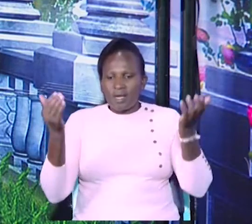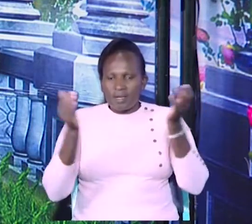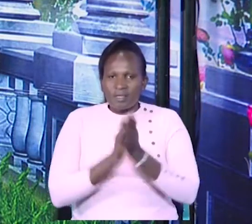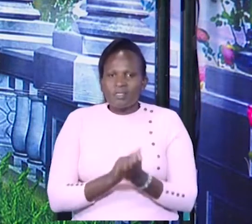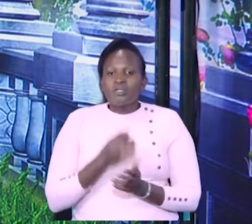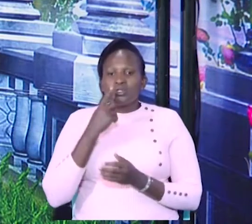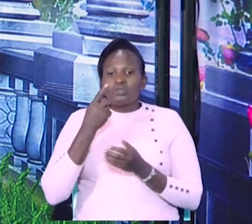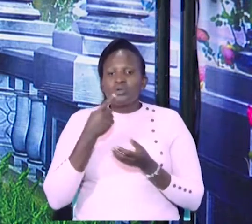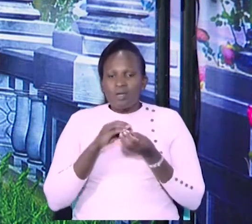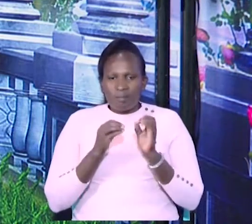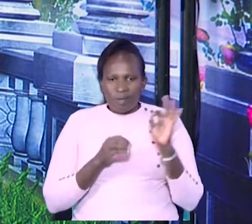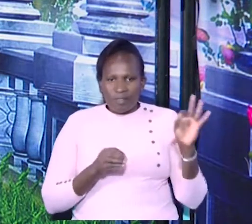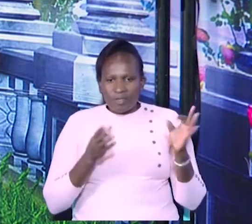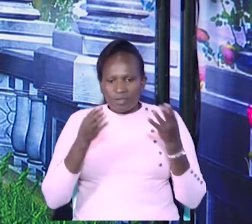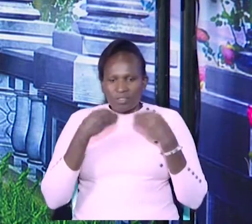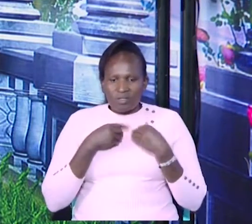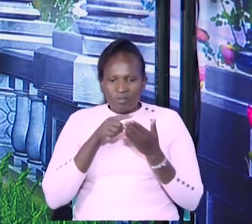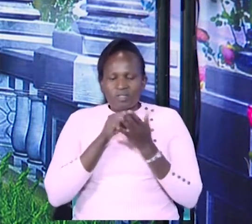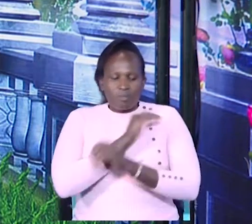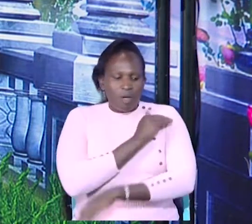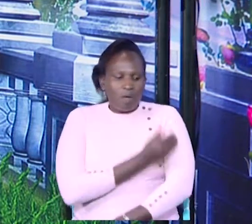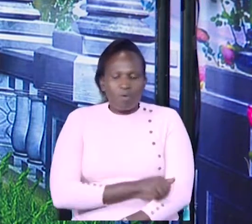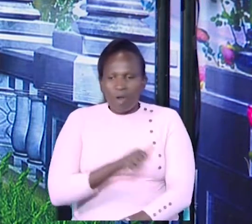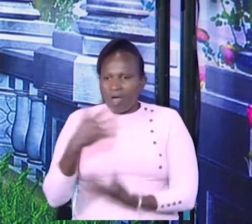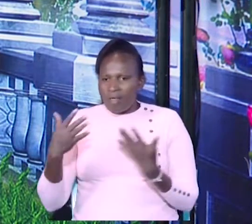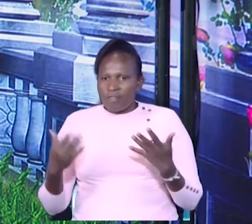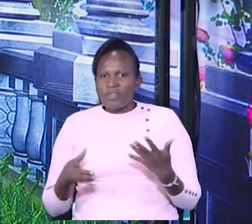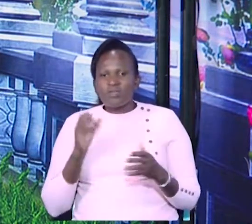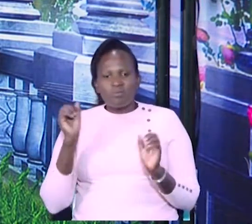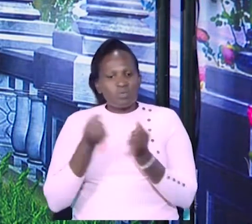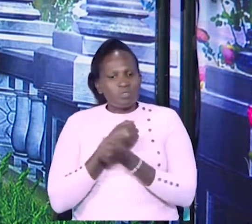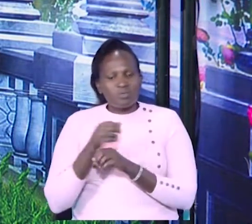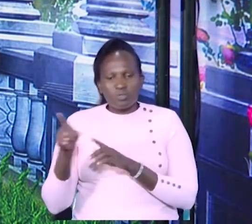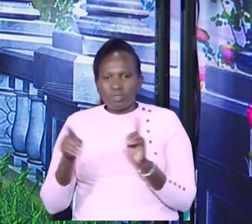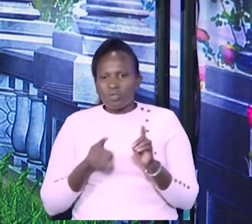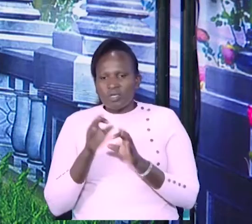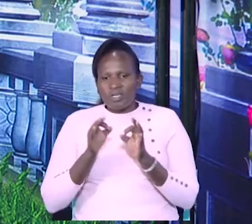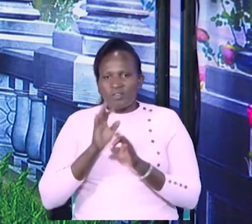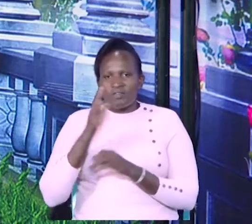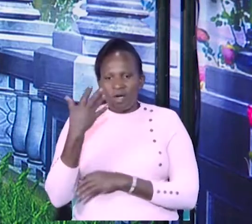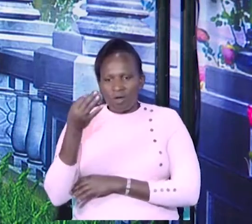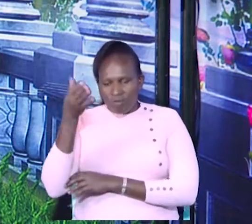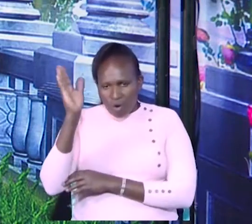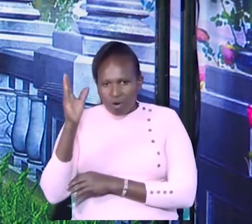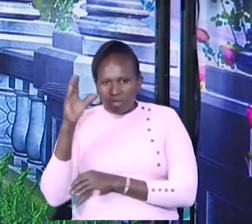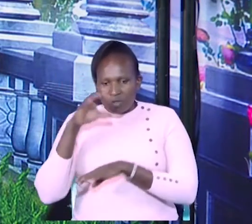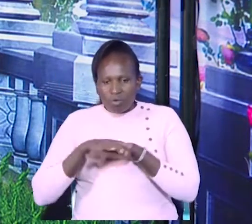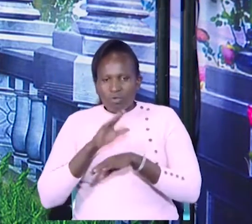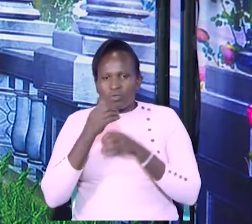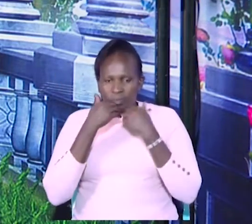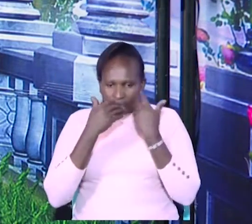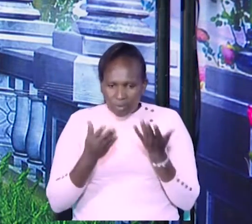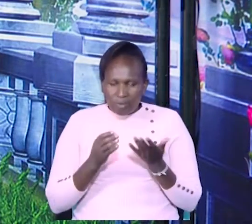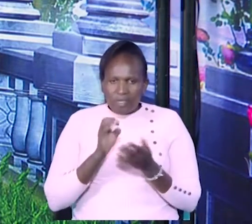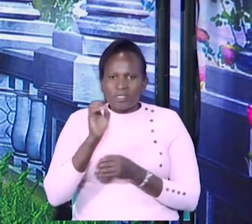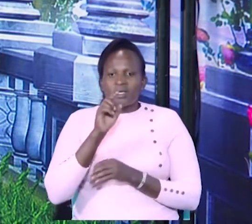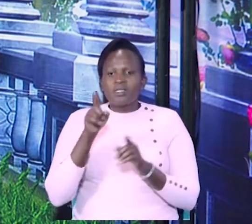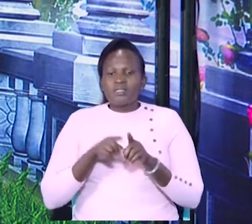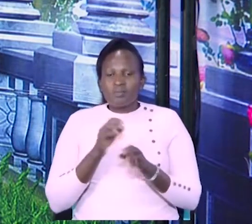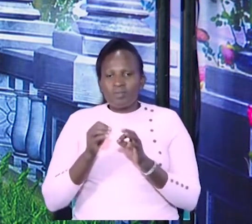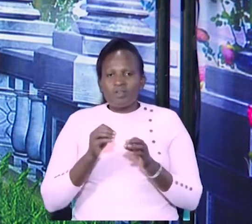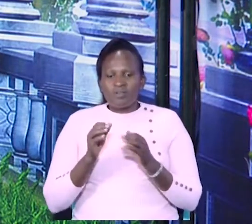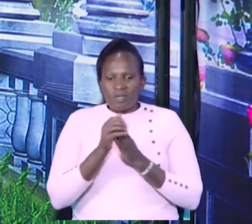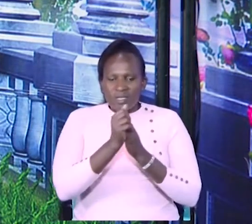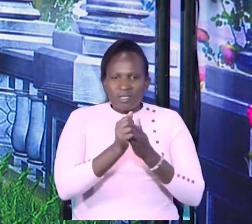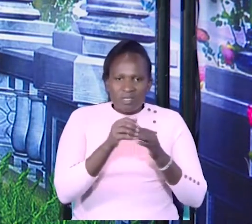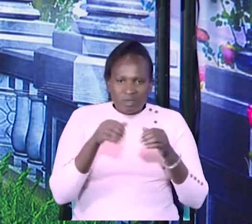hivyo number tatu, you receive that power. Kuna mambo mengine hutaweza kufanya kama mkono wa Mungu hautakuwa juu yako. Ezekiel kama angekuwa